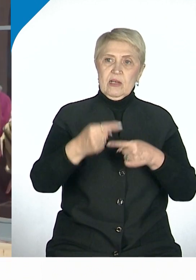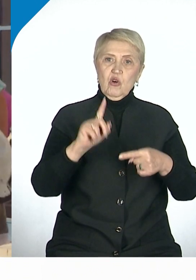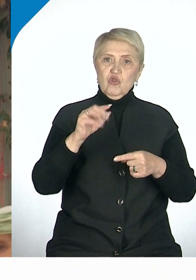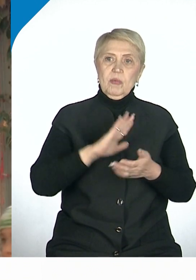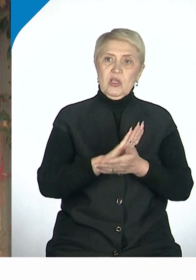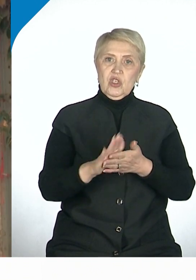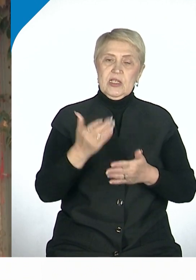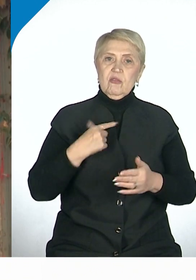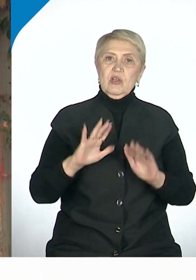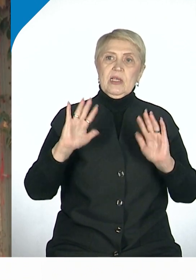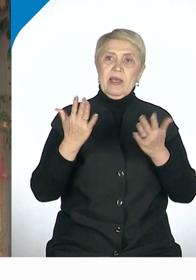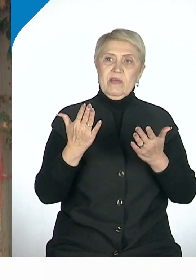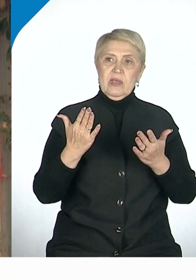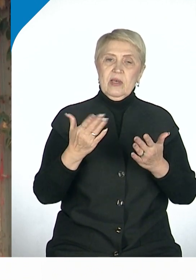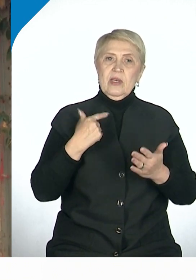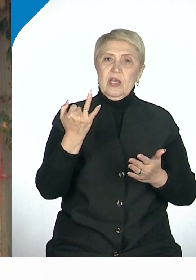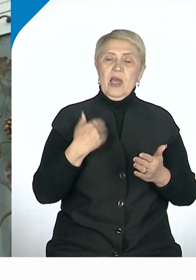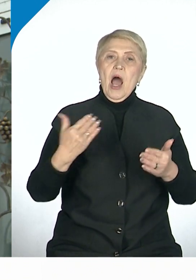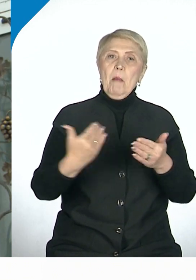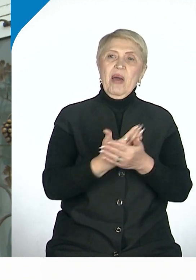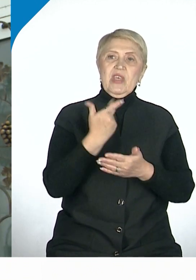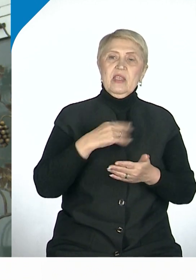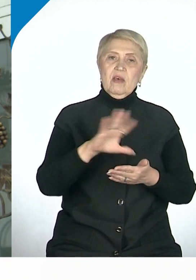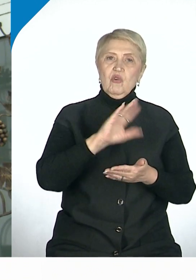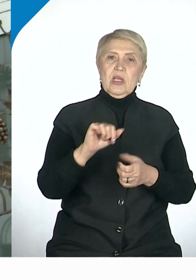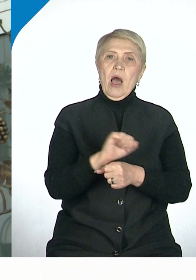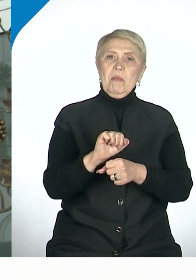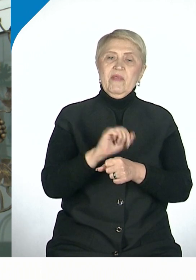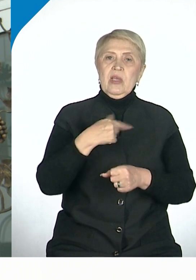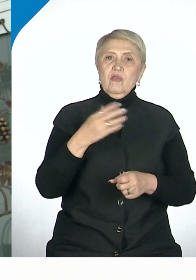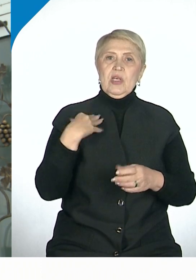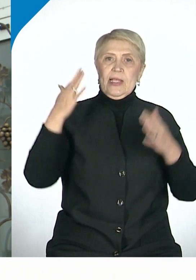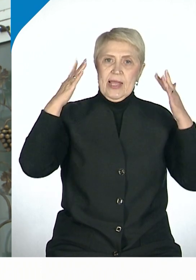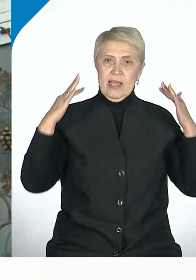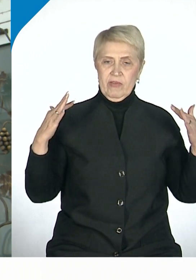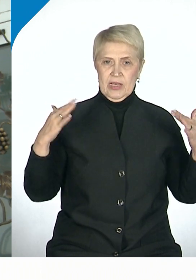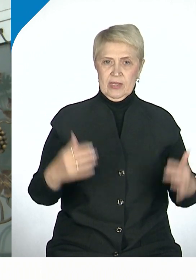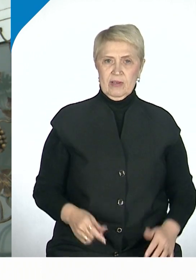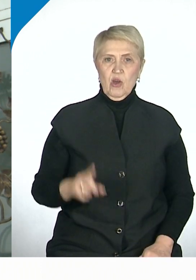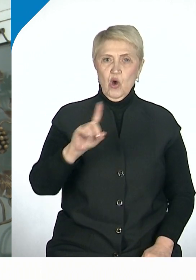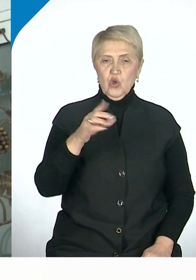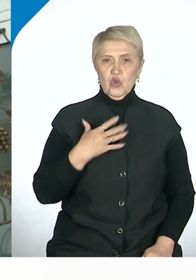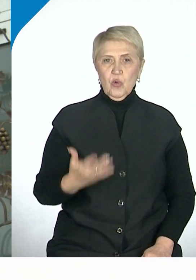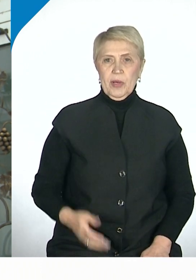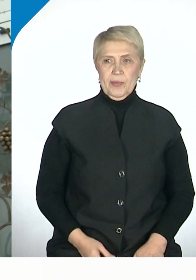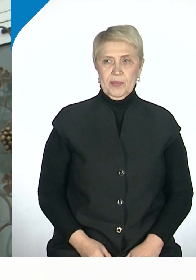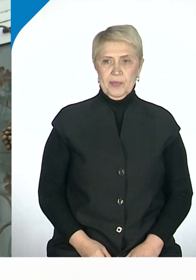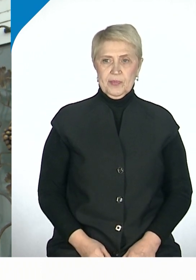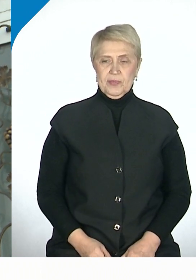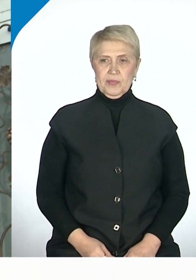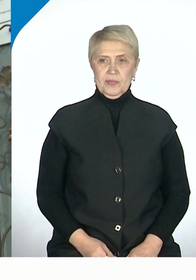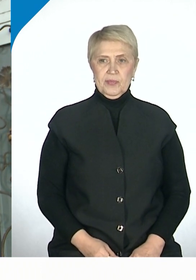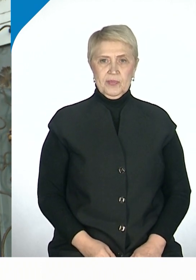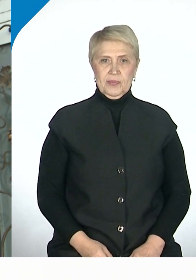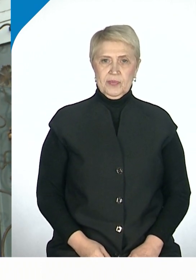популярной традицией является омовение невесты. Делают миквы безумно красивые, чтобы, ведь туда